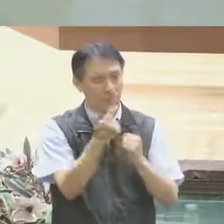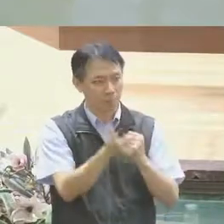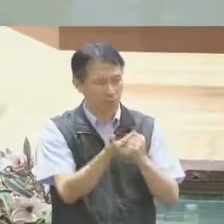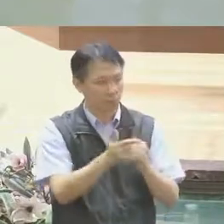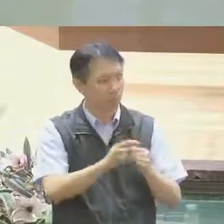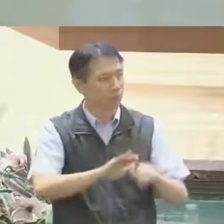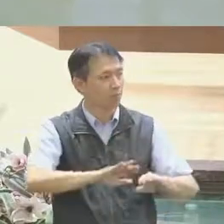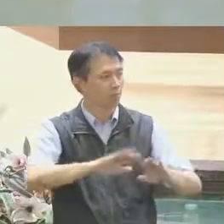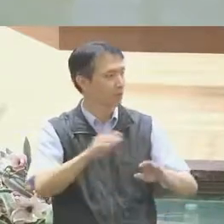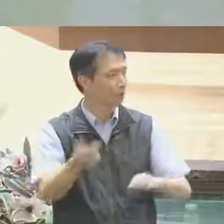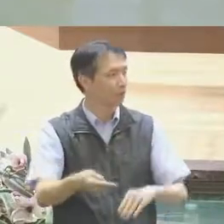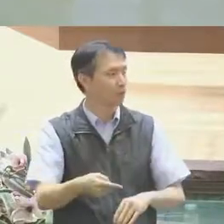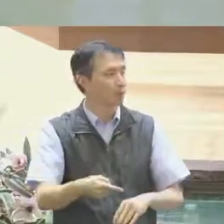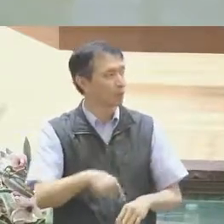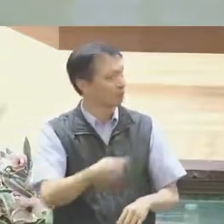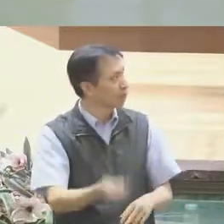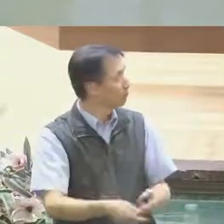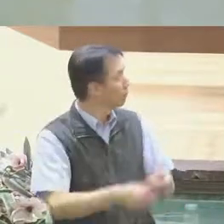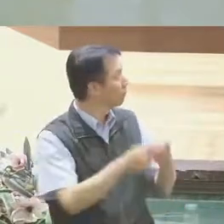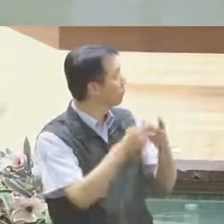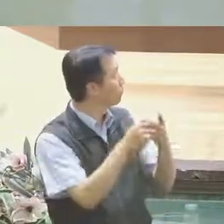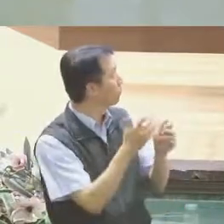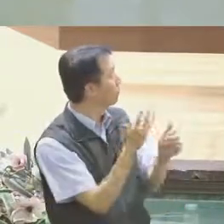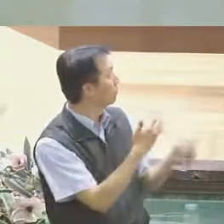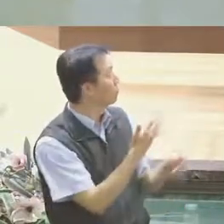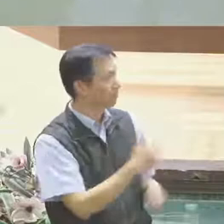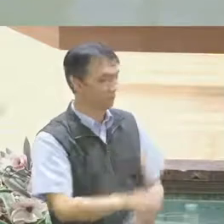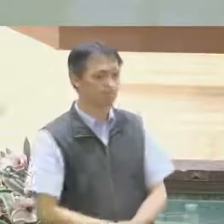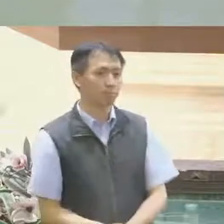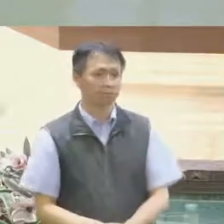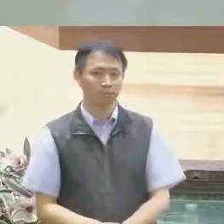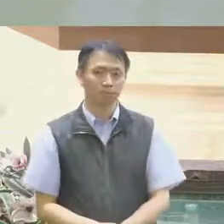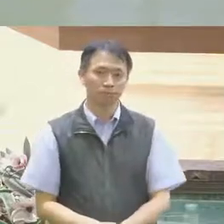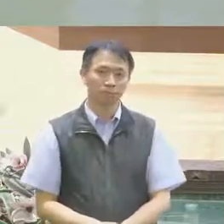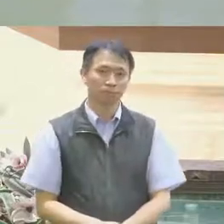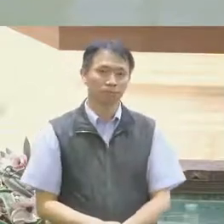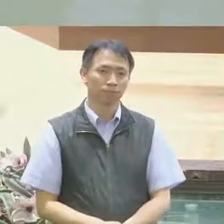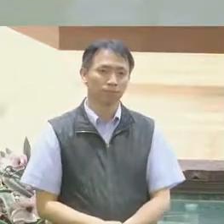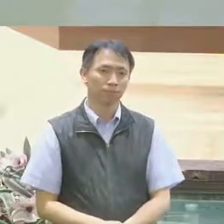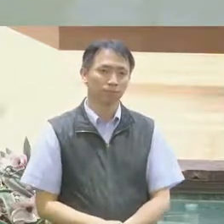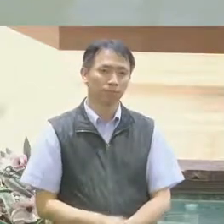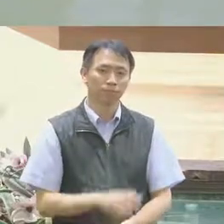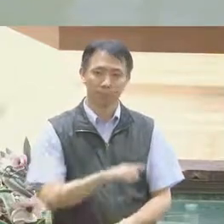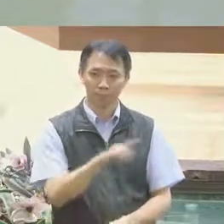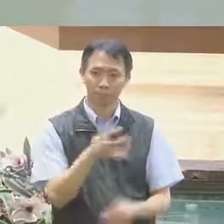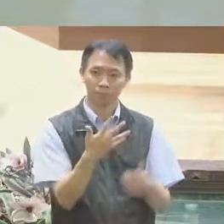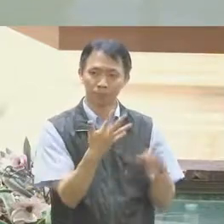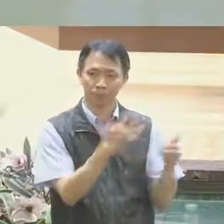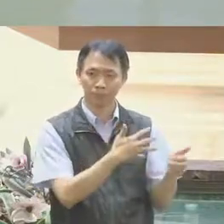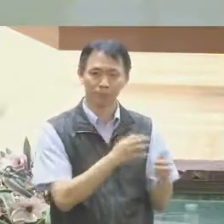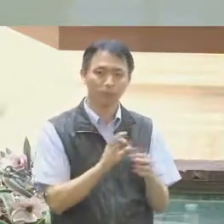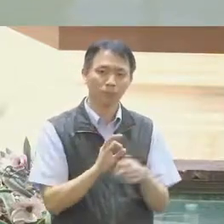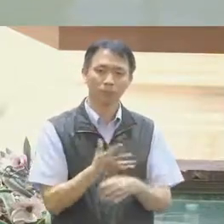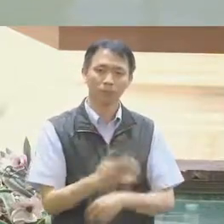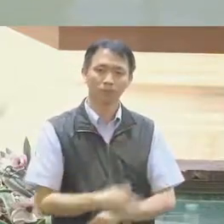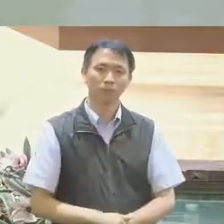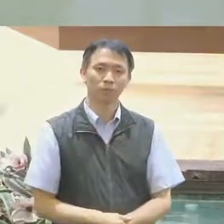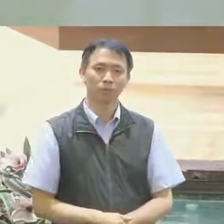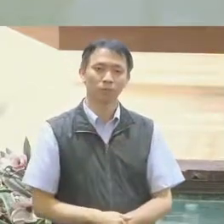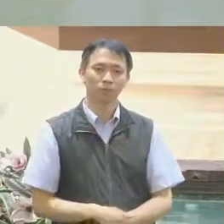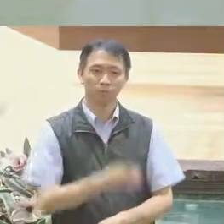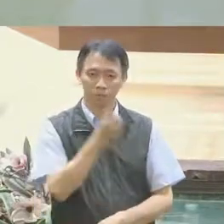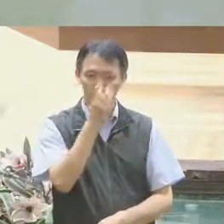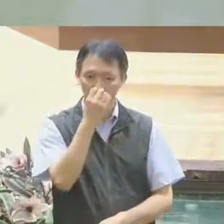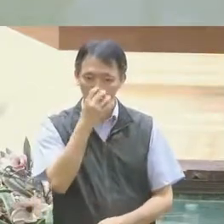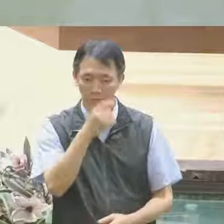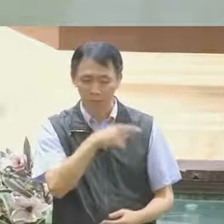步。那接下来有两个对于 Jason 这边的问题比较相似，就是比如说他们会问说，哎，为什么跟香港